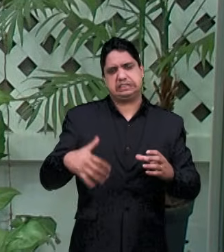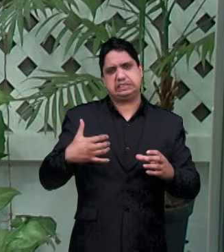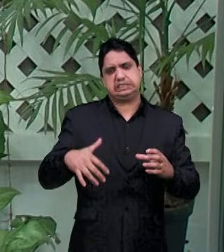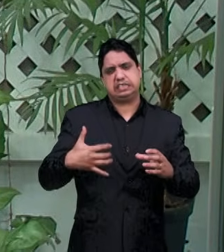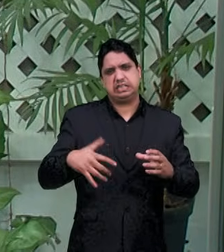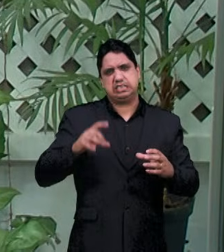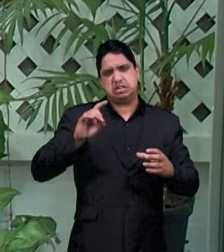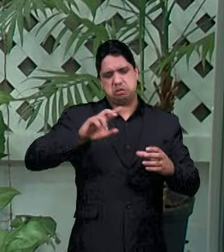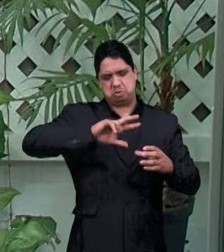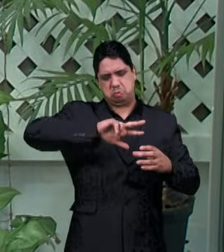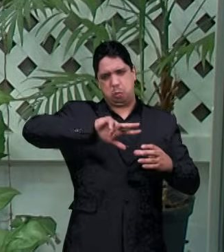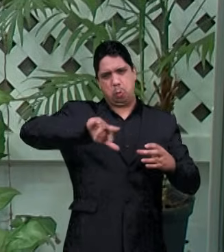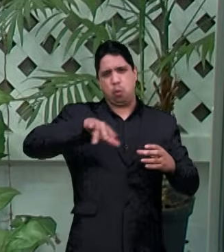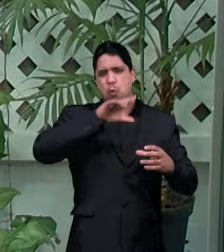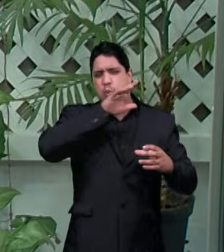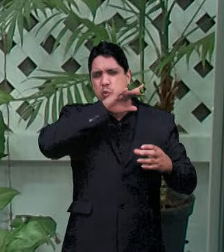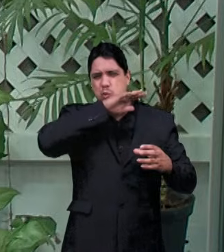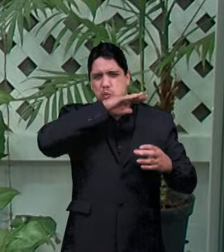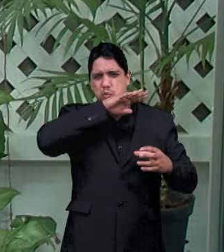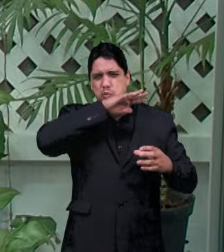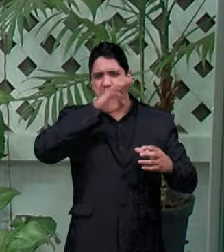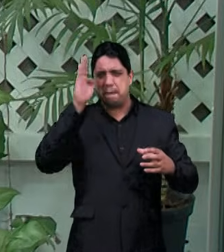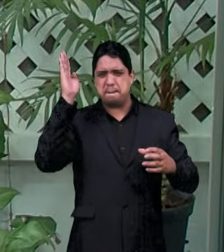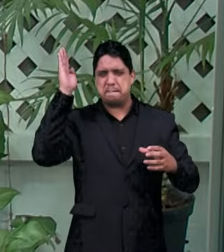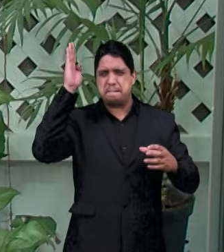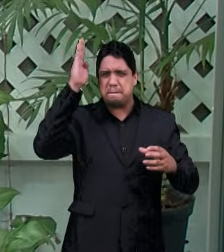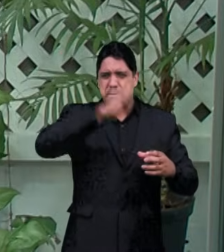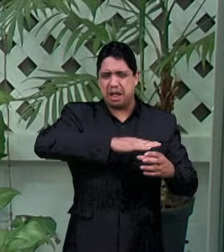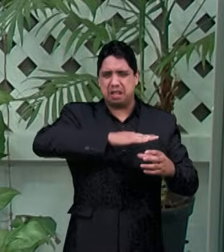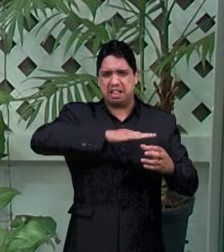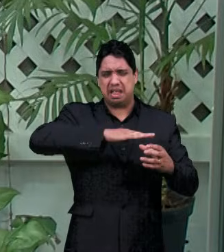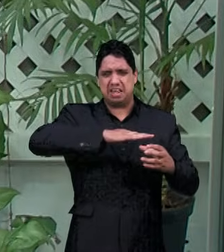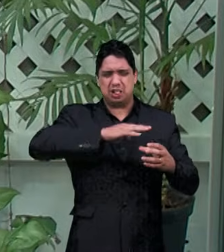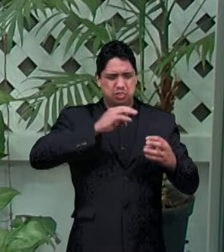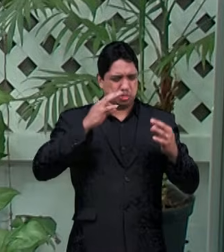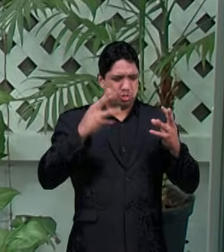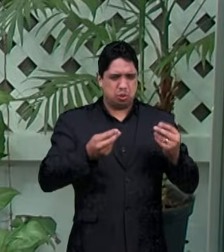coupe est remplie d'abominations. Et